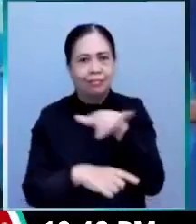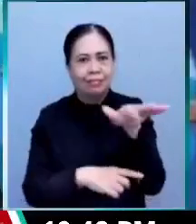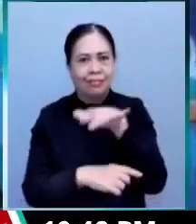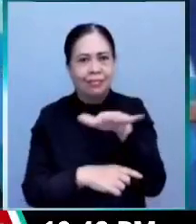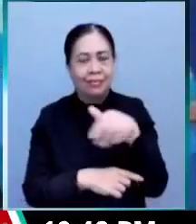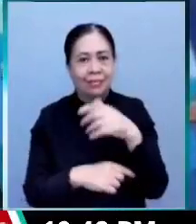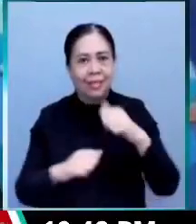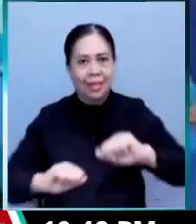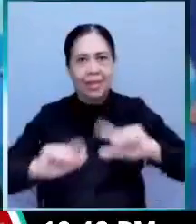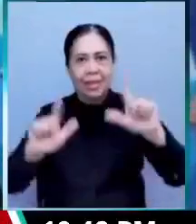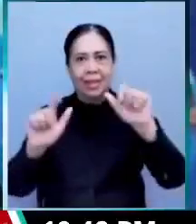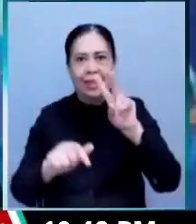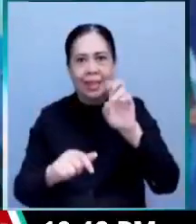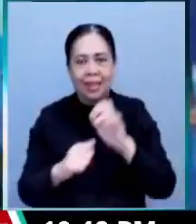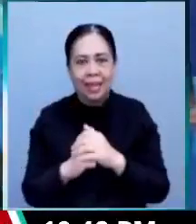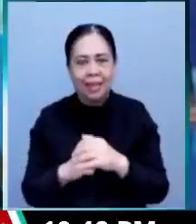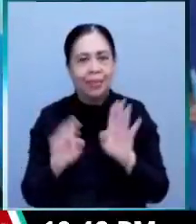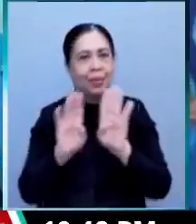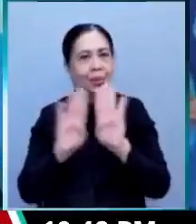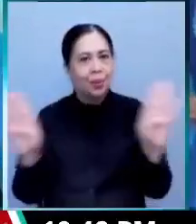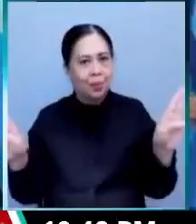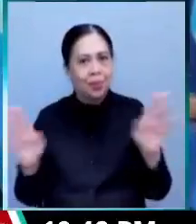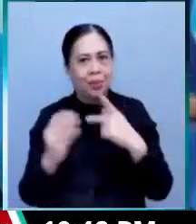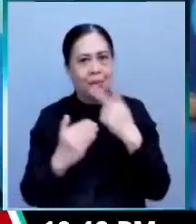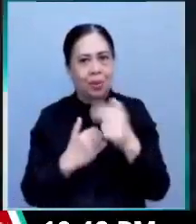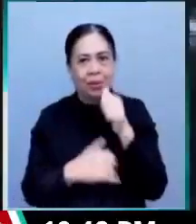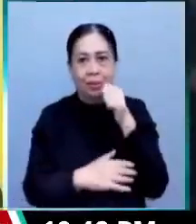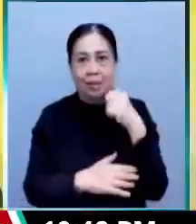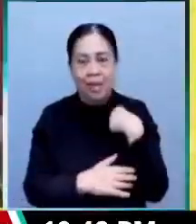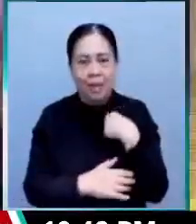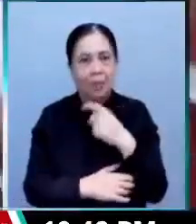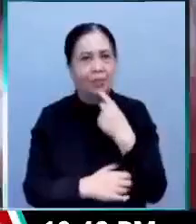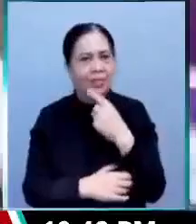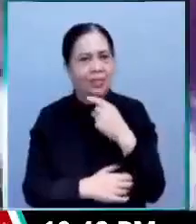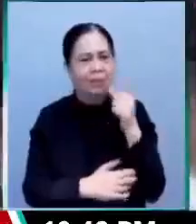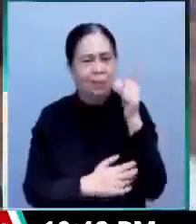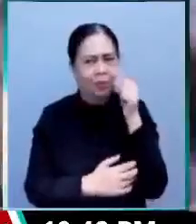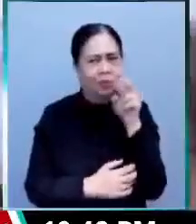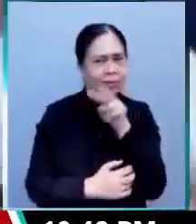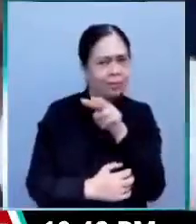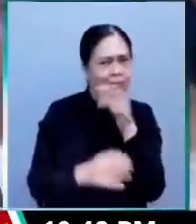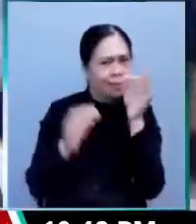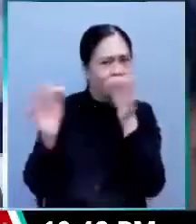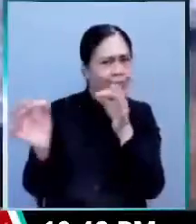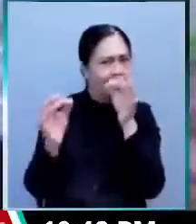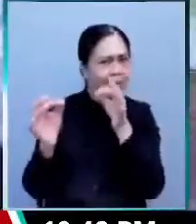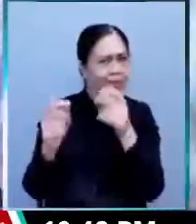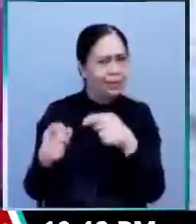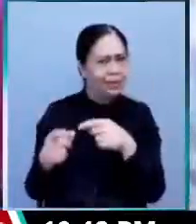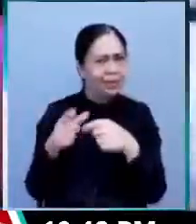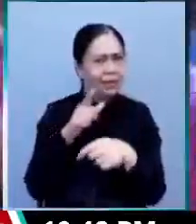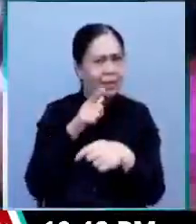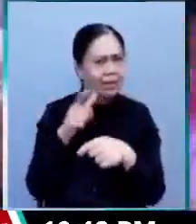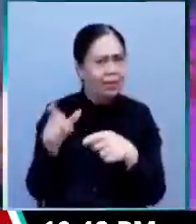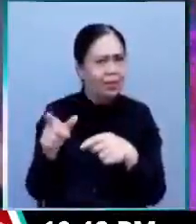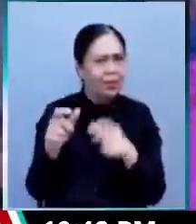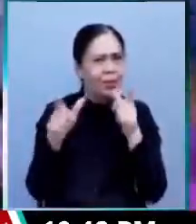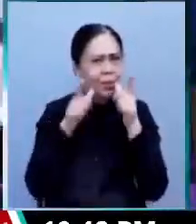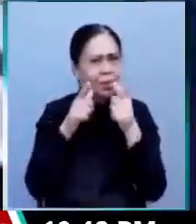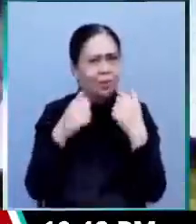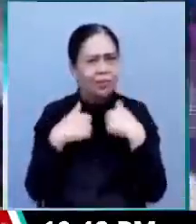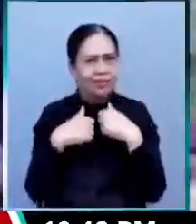audience. Sa opening ng episode kahapon, sinabi ni Luis na napansin niya ang isang kalucky na tila may problema raw